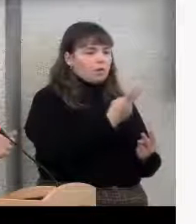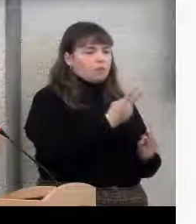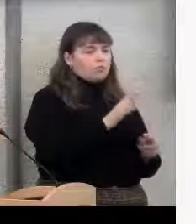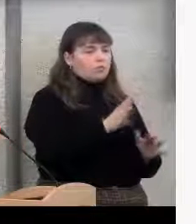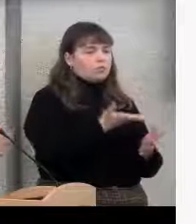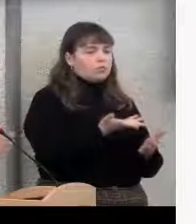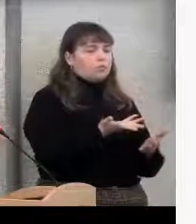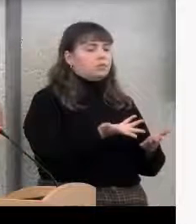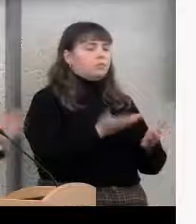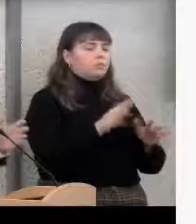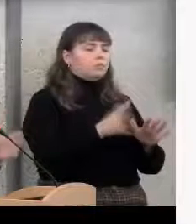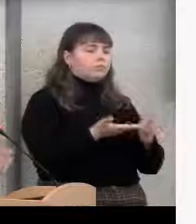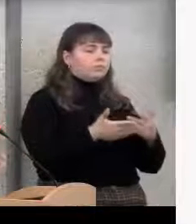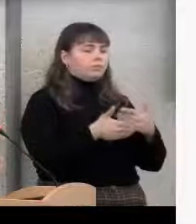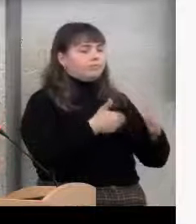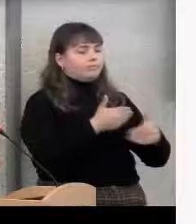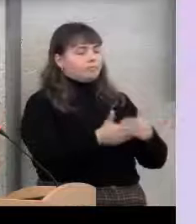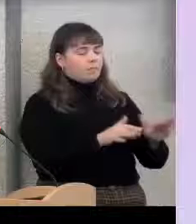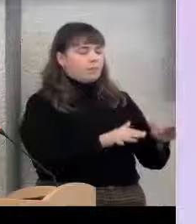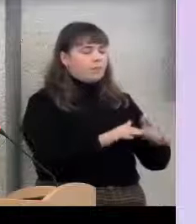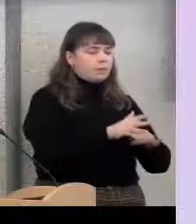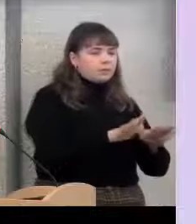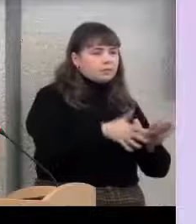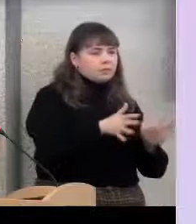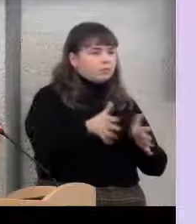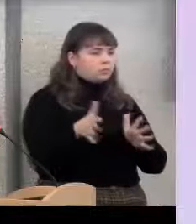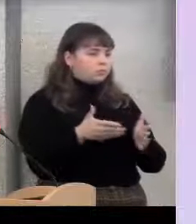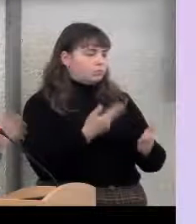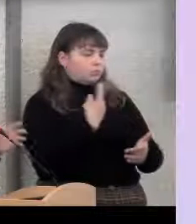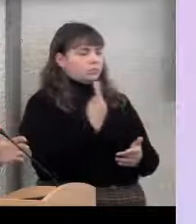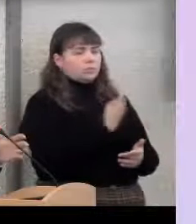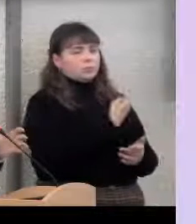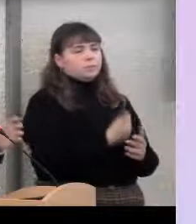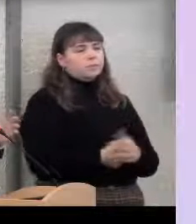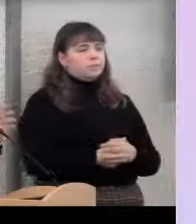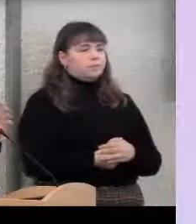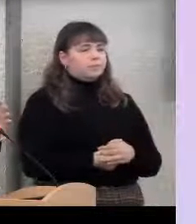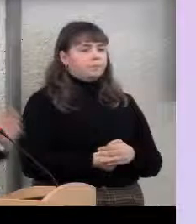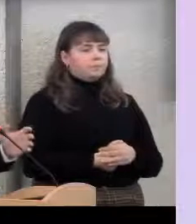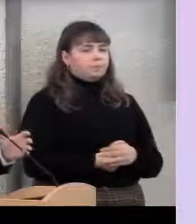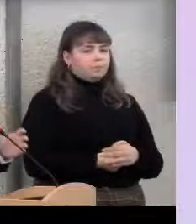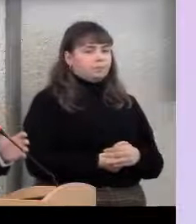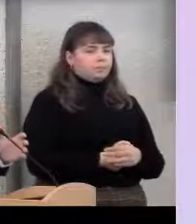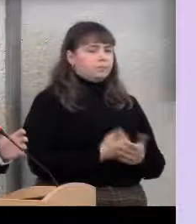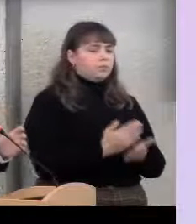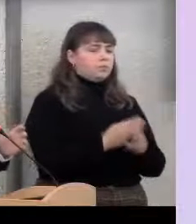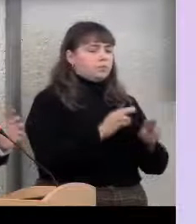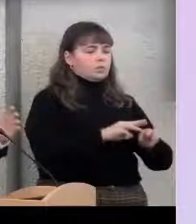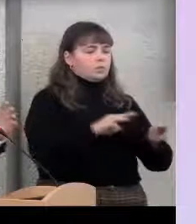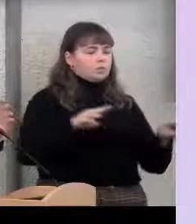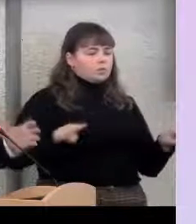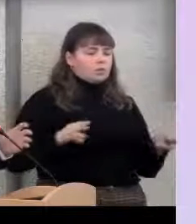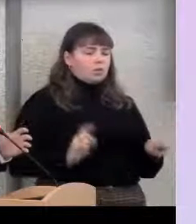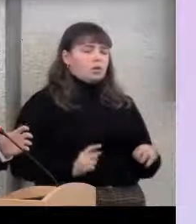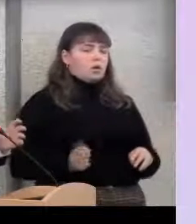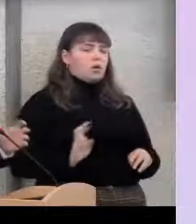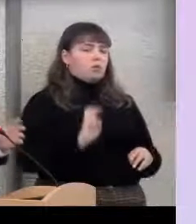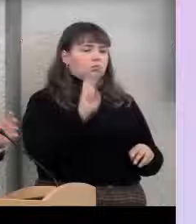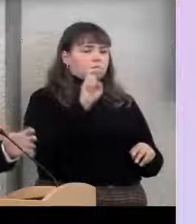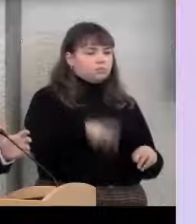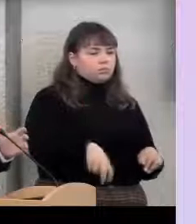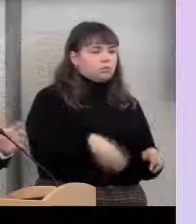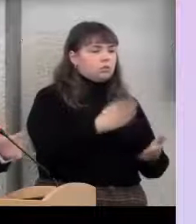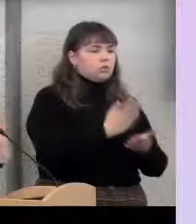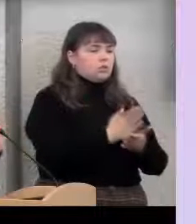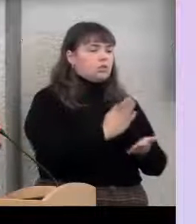buvo visas išsidėstyta, kokie buvo veiksmai praeiti. Taigi, mums atėjus į ministeriją jau buvo išsikelta startuolio sistemos